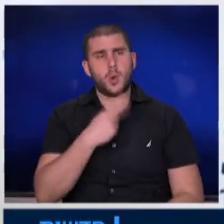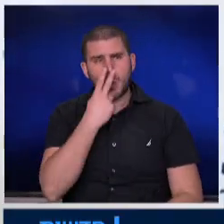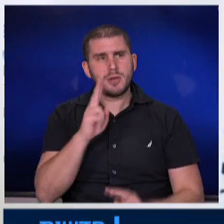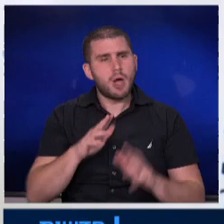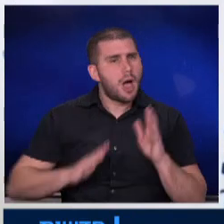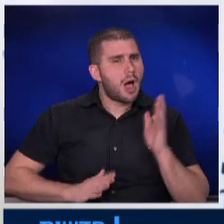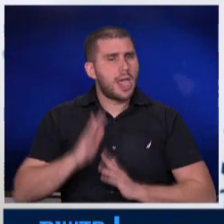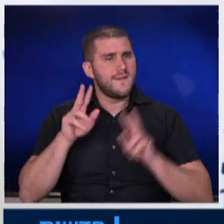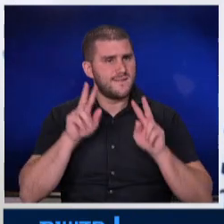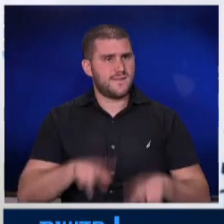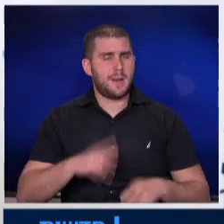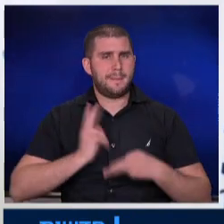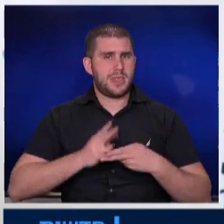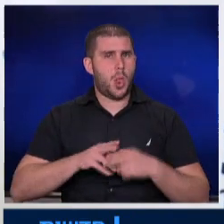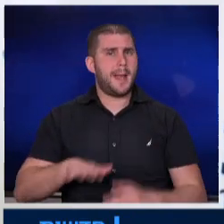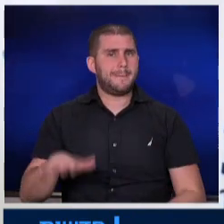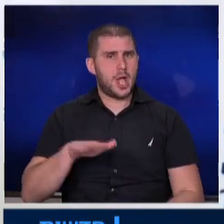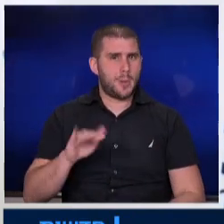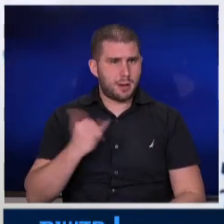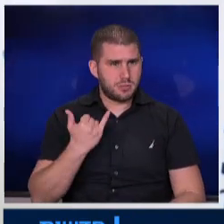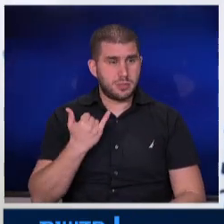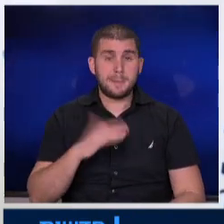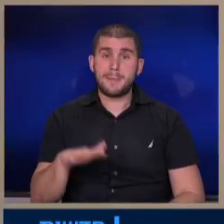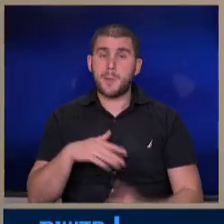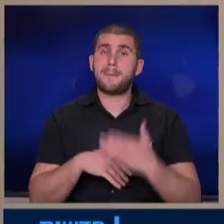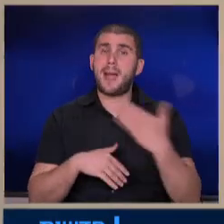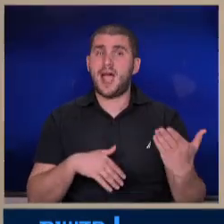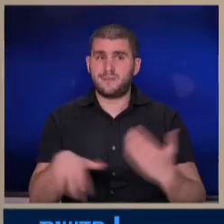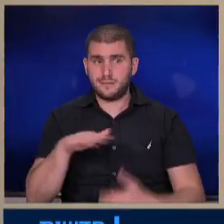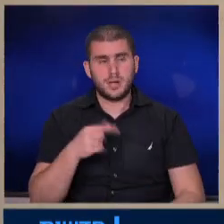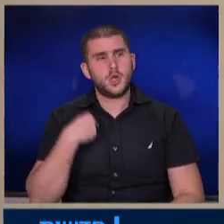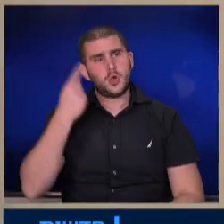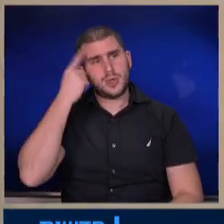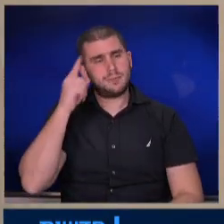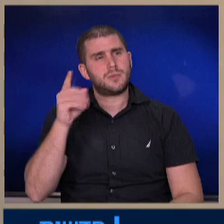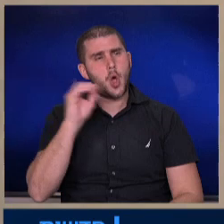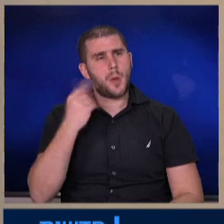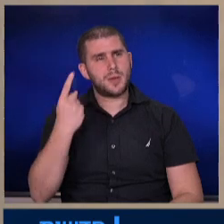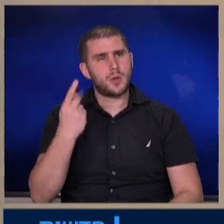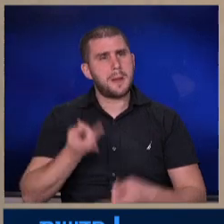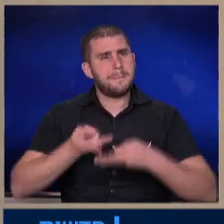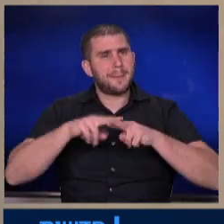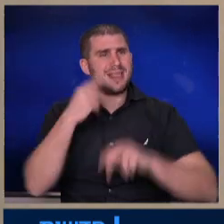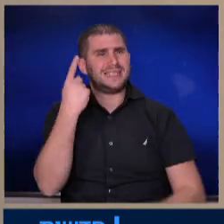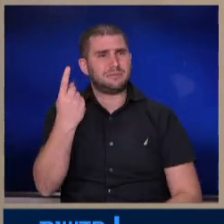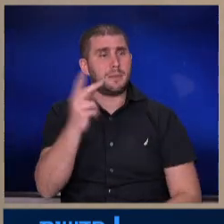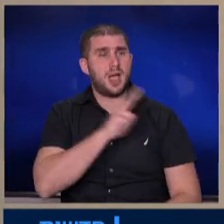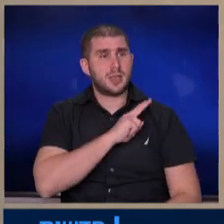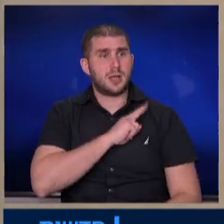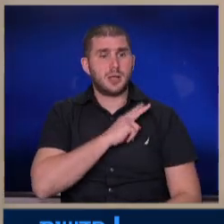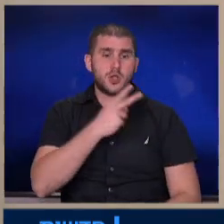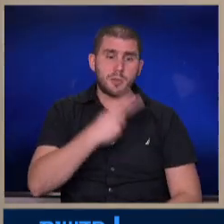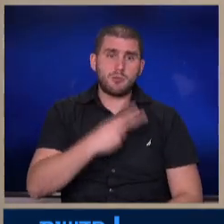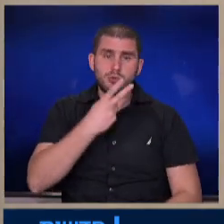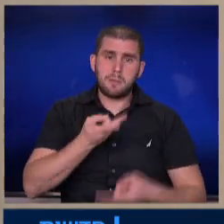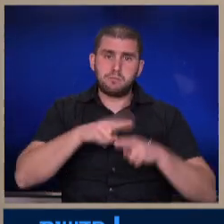עלייה משמעותית בתחלואה באירופה, באירופה מערבית. We know that the Omicron variant is doubling every 2 to 3 days